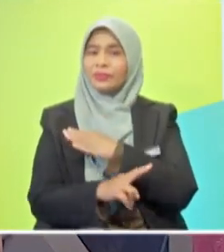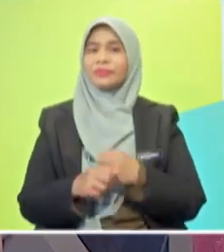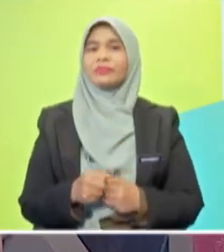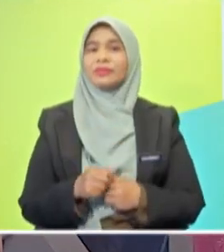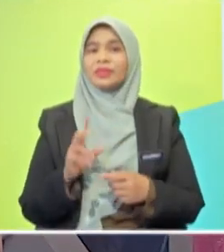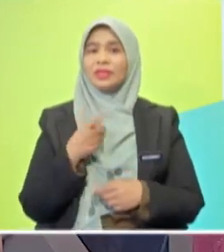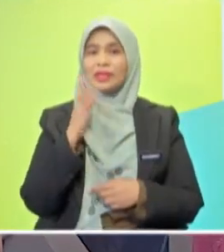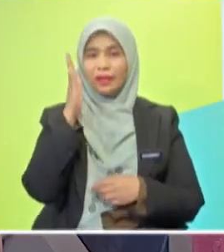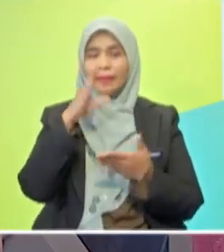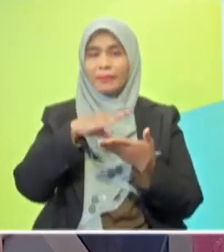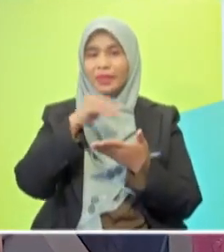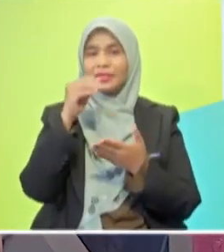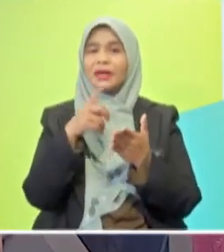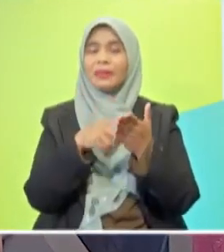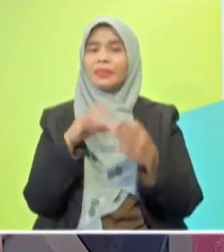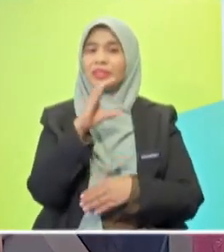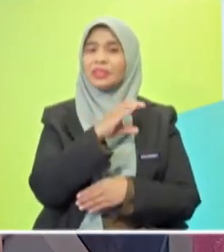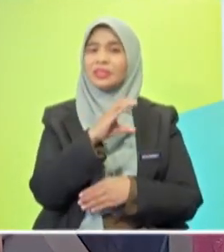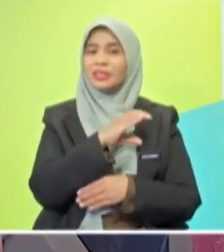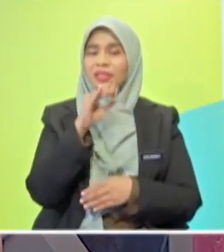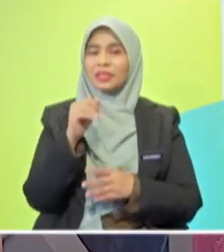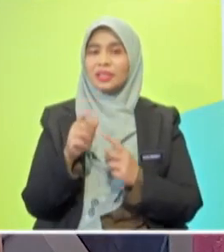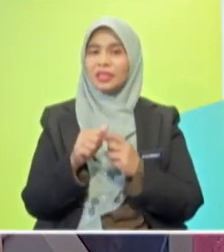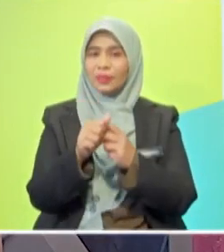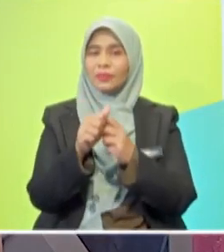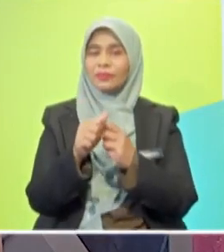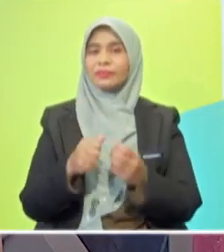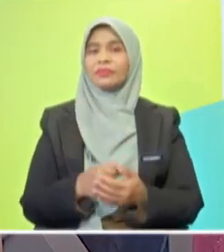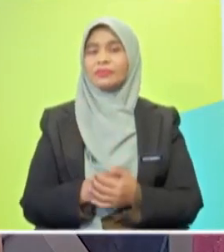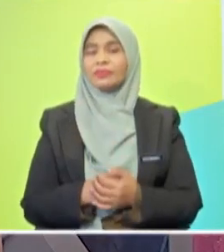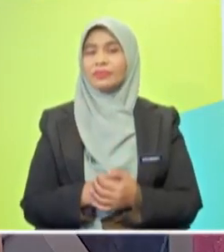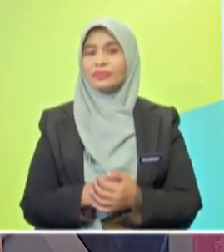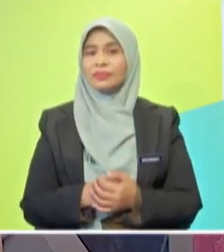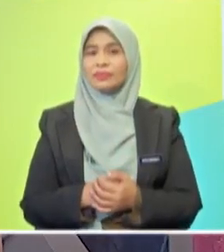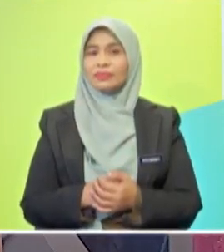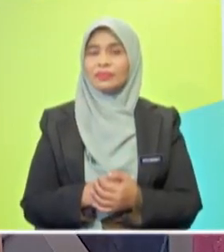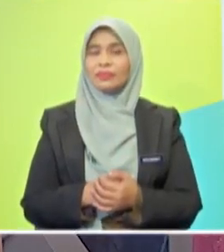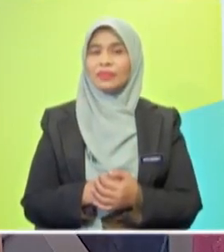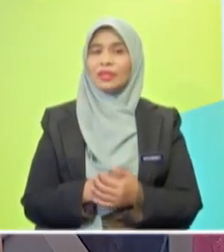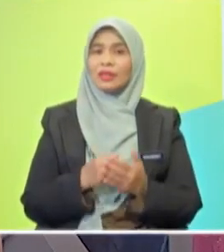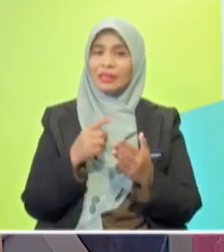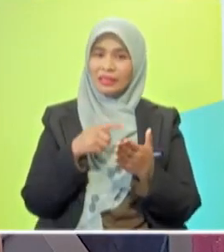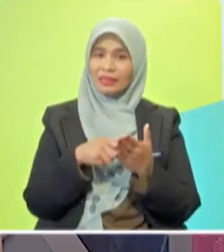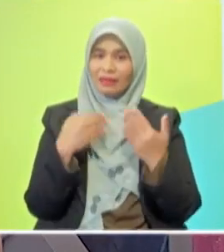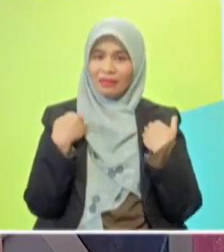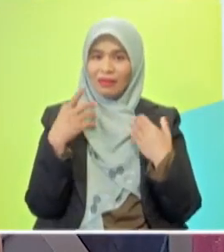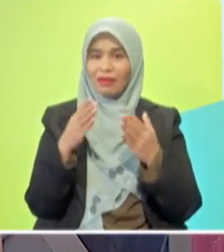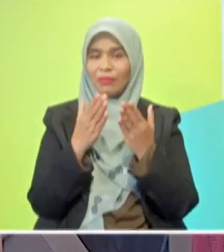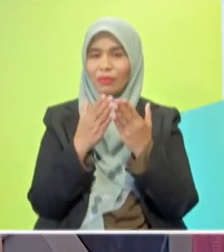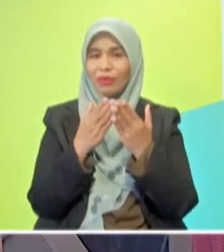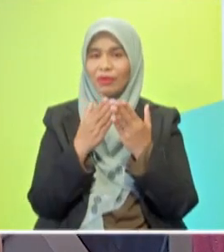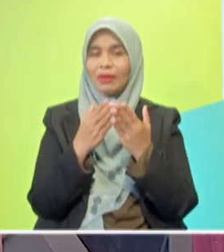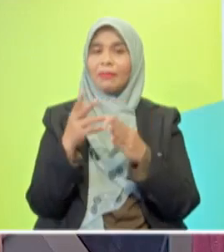belajar apa ciri-ciri pakaian yang menepati syarak. Okey. Ini doa memakai